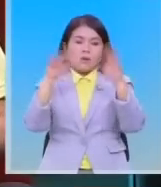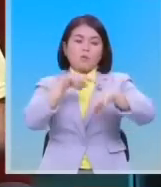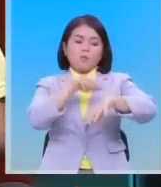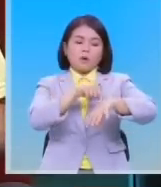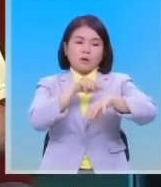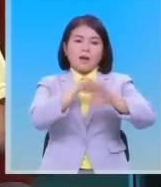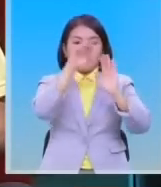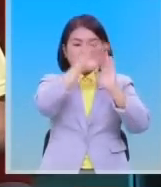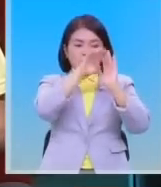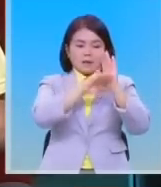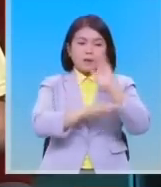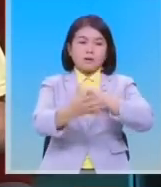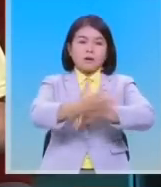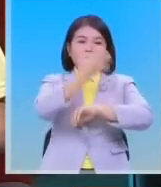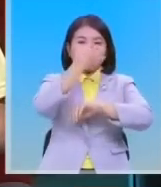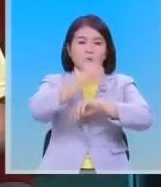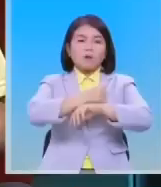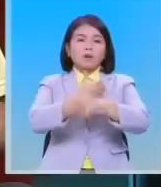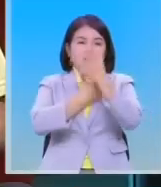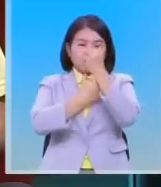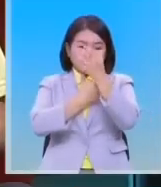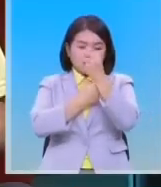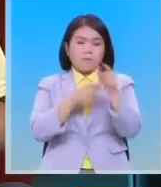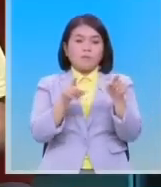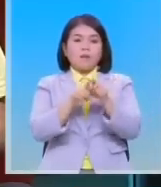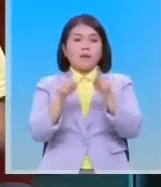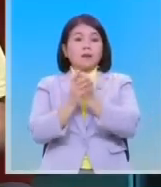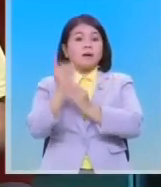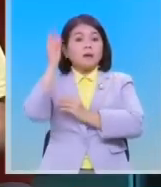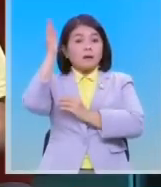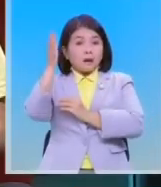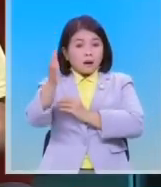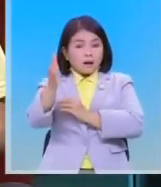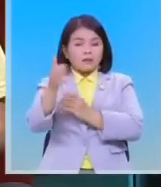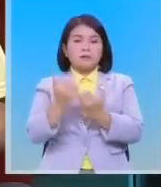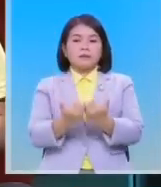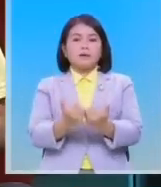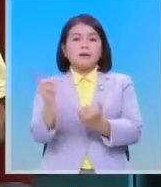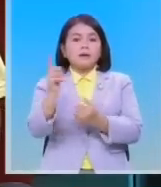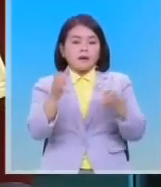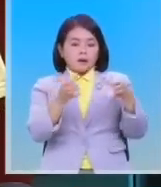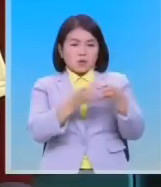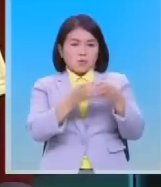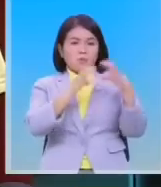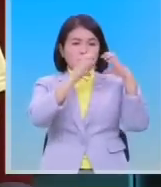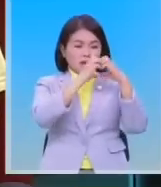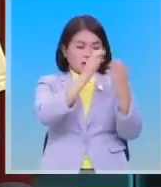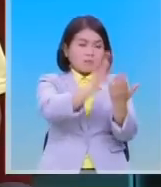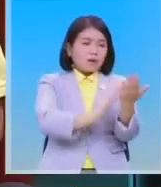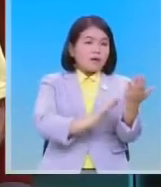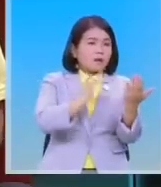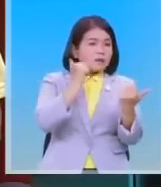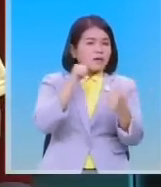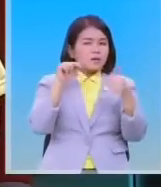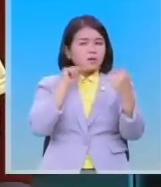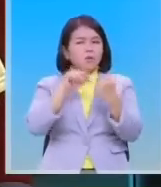ทม์ไลน์ทางการเมืองที่น่าจับตานะคะสำหรับในสัปดาห์หน้ารวมถึงท่าทีของภูมิใจไทยที่บอกว่าจะมีประมาณสักวันที่